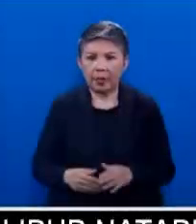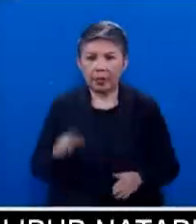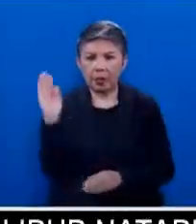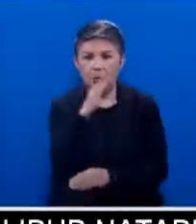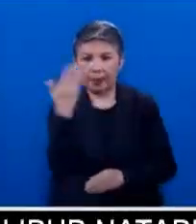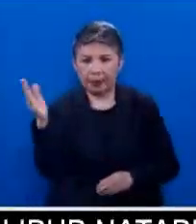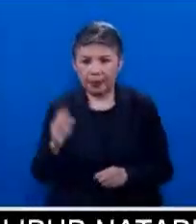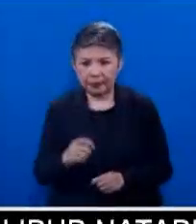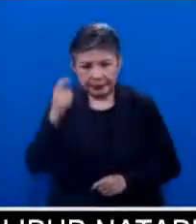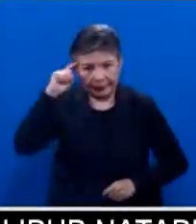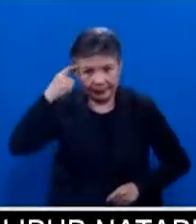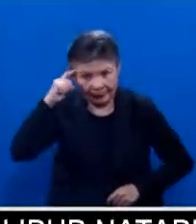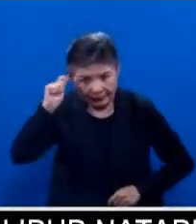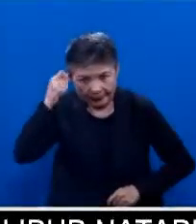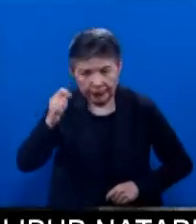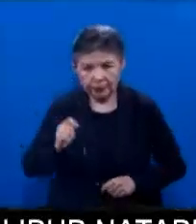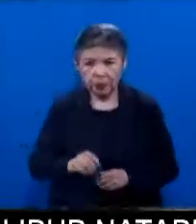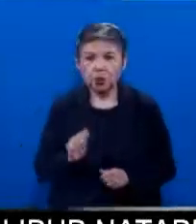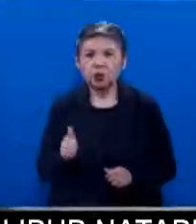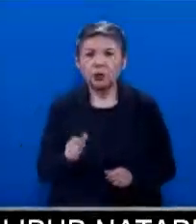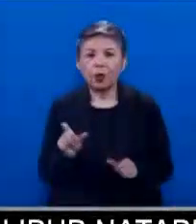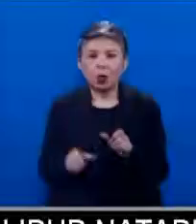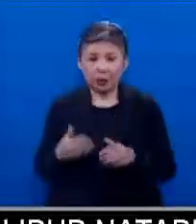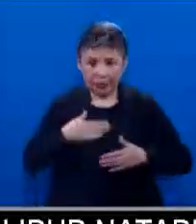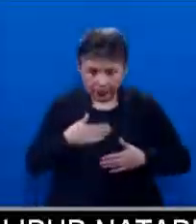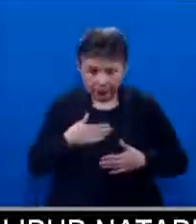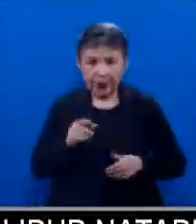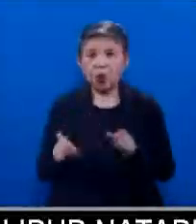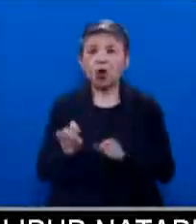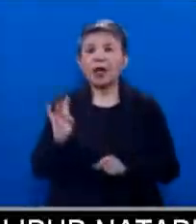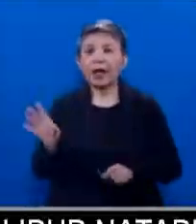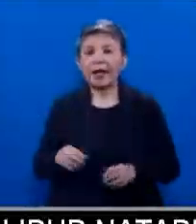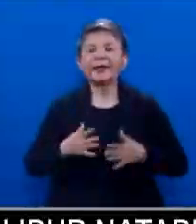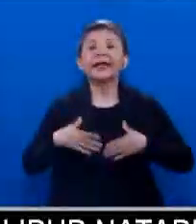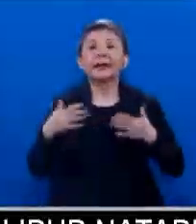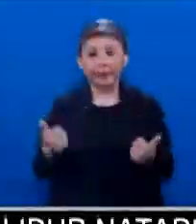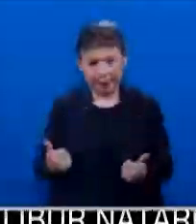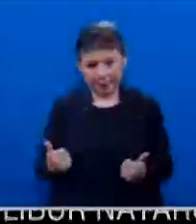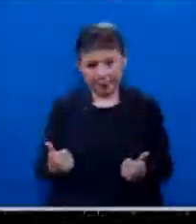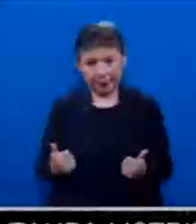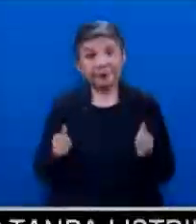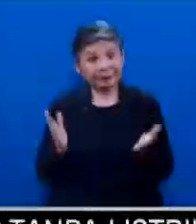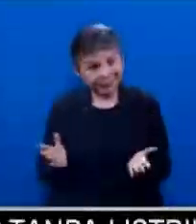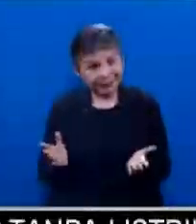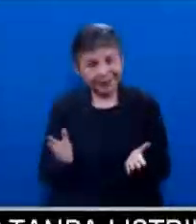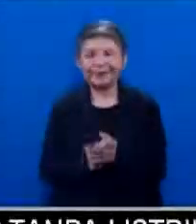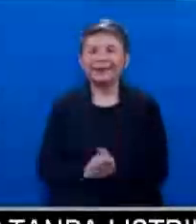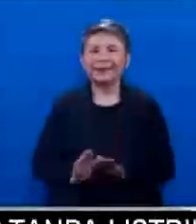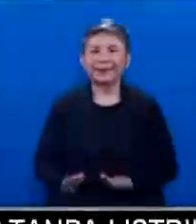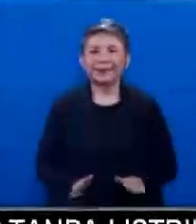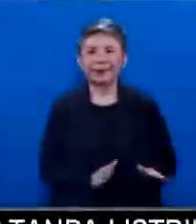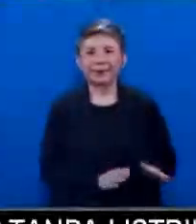perjalanan. Agar Anda dan orang lain selamat sampai tujuan. Arya Dita Utama, Baramaestro, Tangerang Selatan.